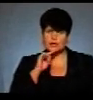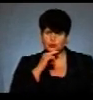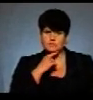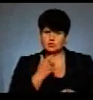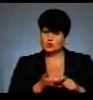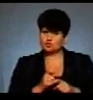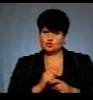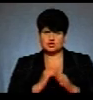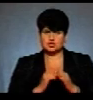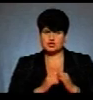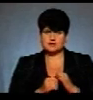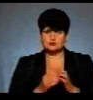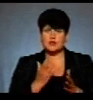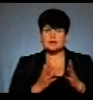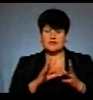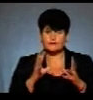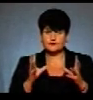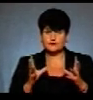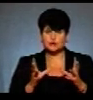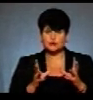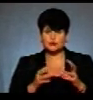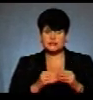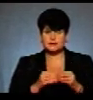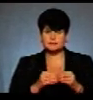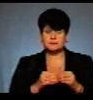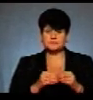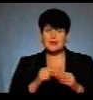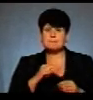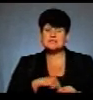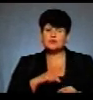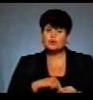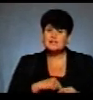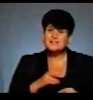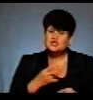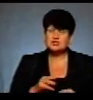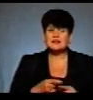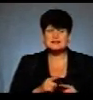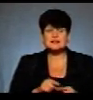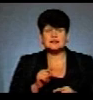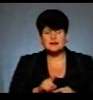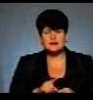ще дуже часто, але в сукупності, звісно, він психологічний. Психологічний – це в першу чергу те, що йде.